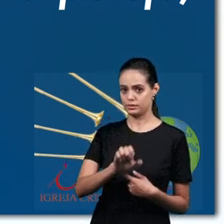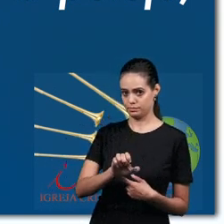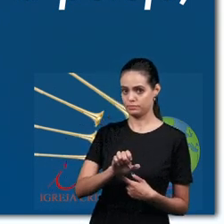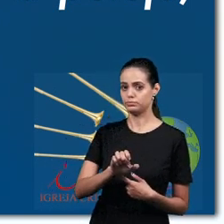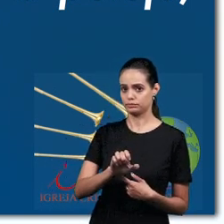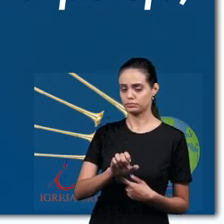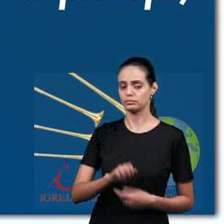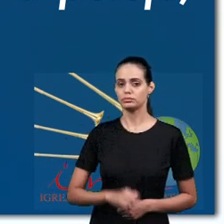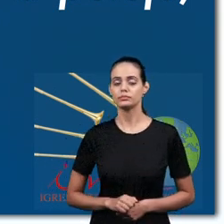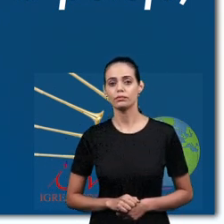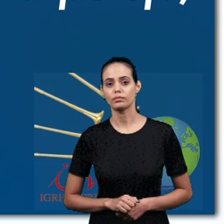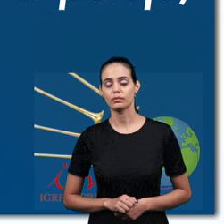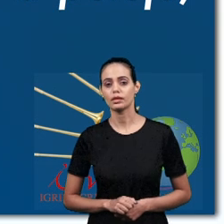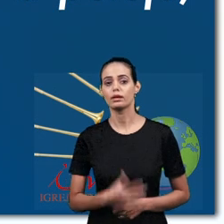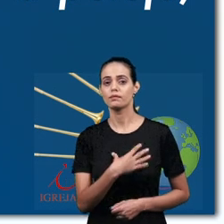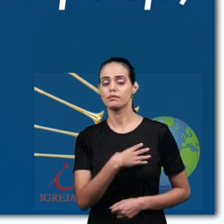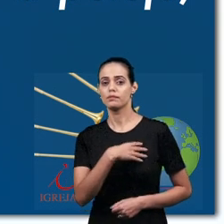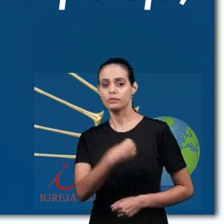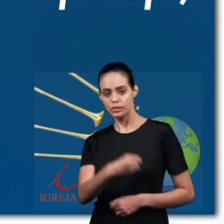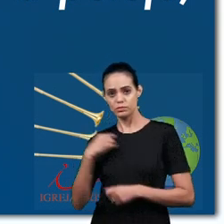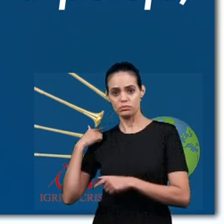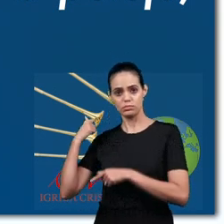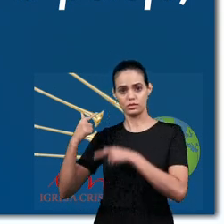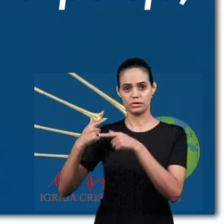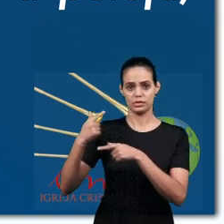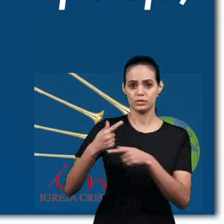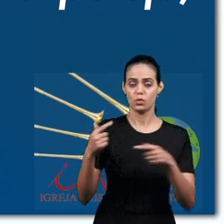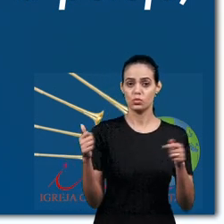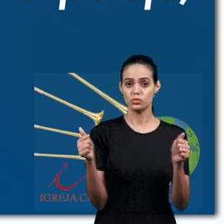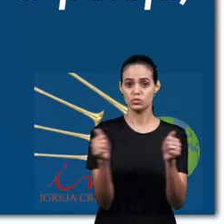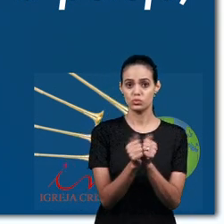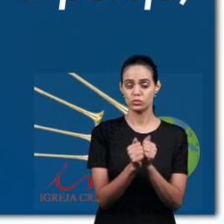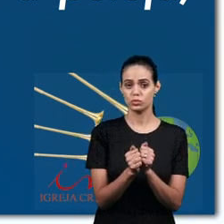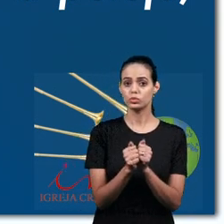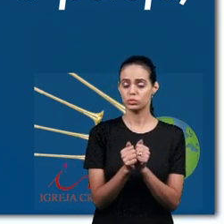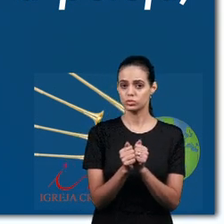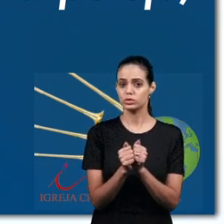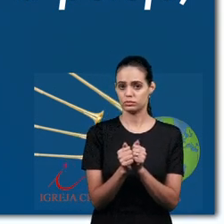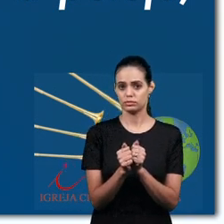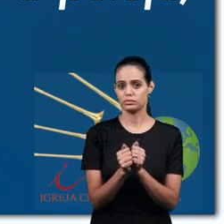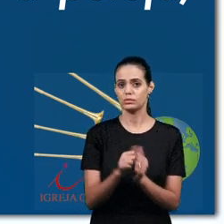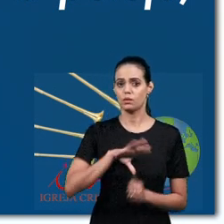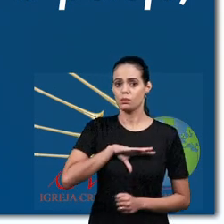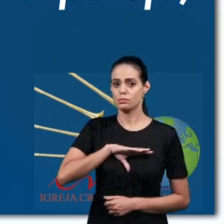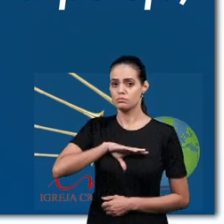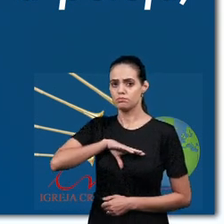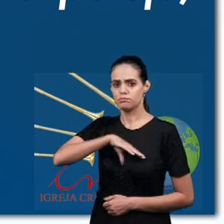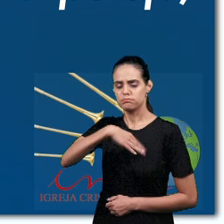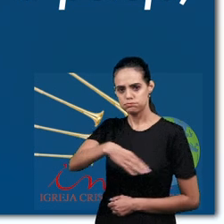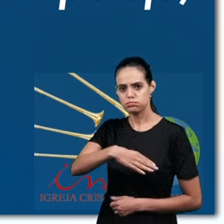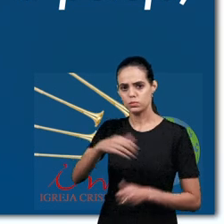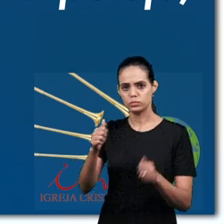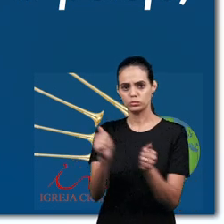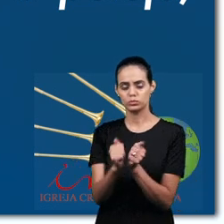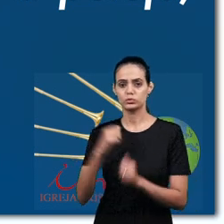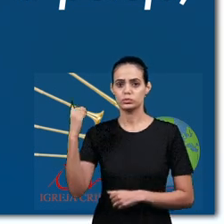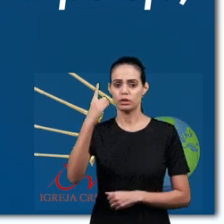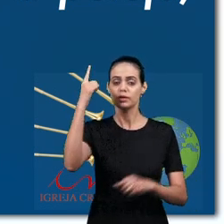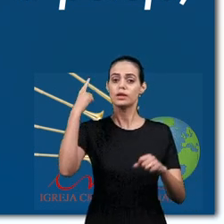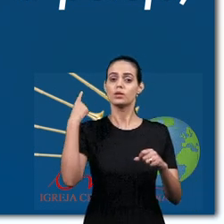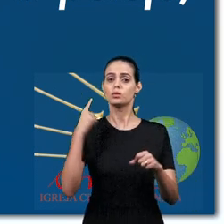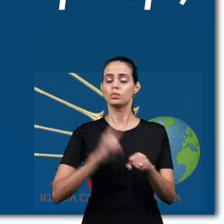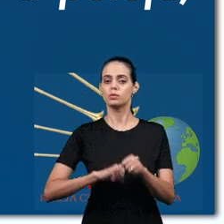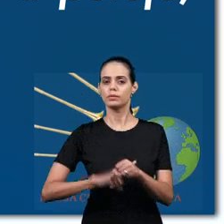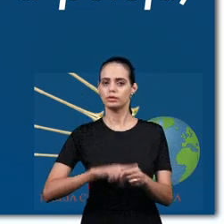vaillants qui étaient avec David, quand ils ont provoqué les Philistins, et qui là se sont rassemblés pour la